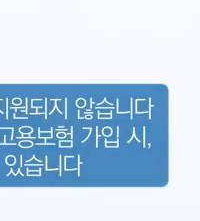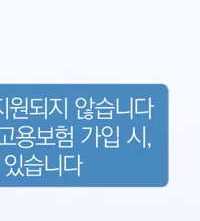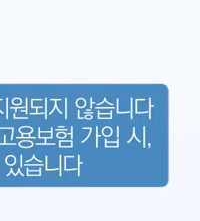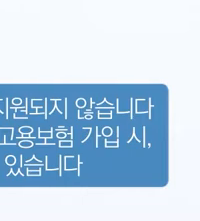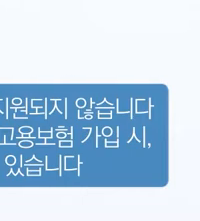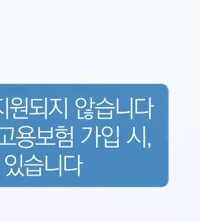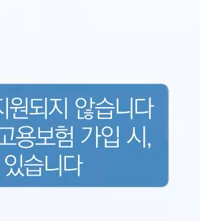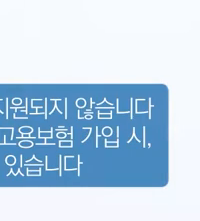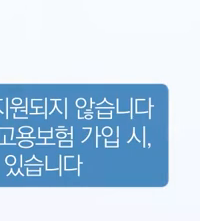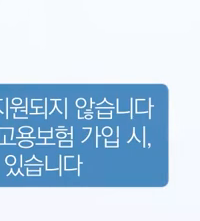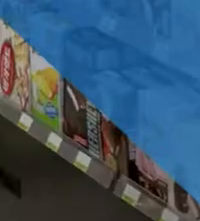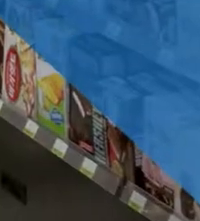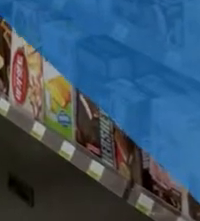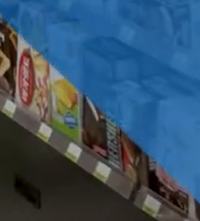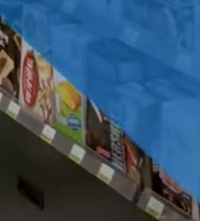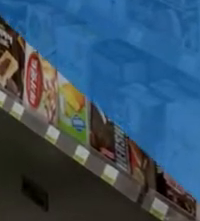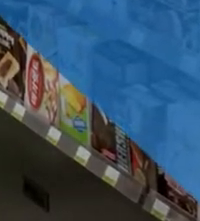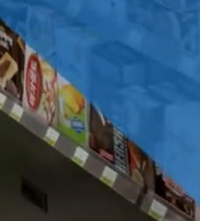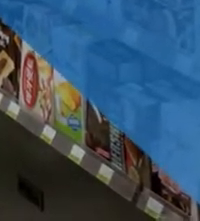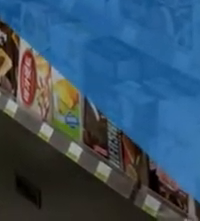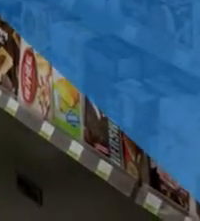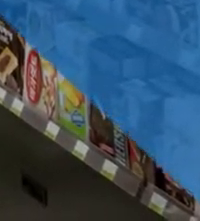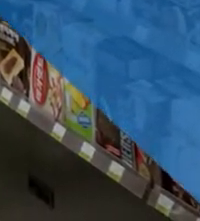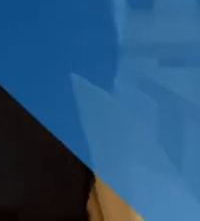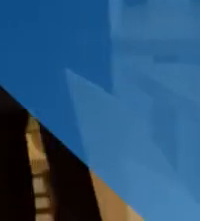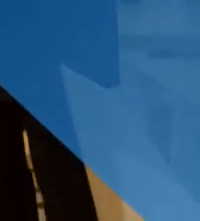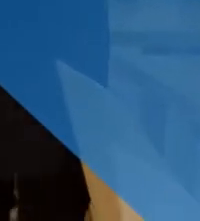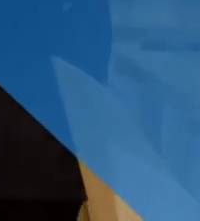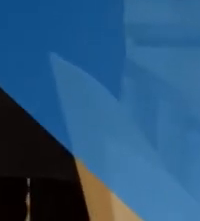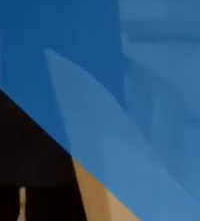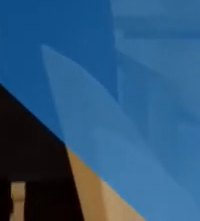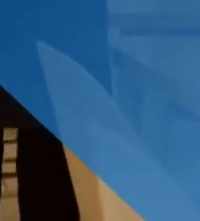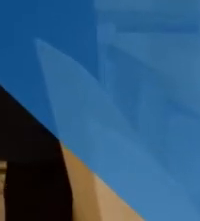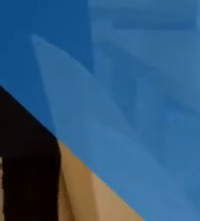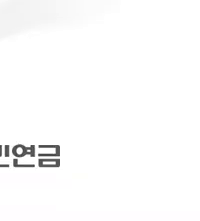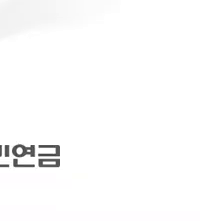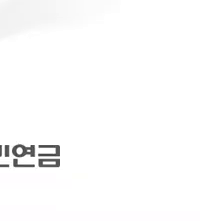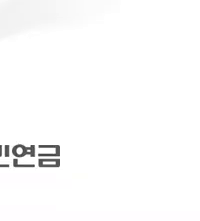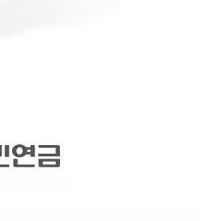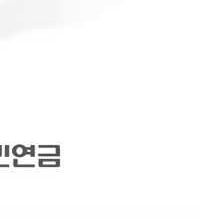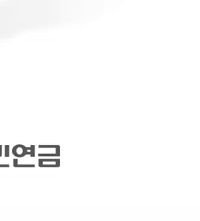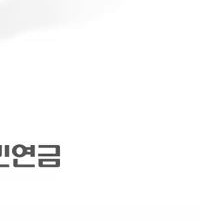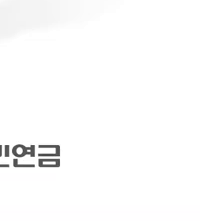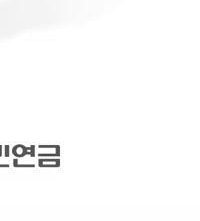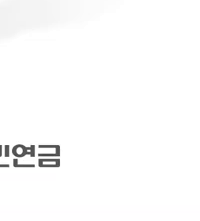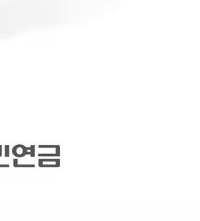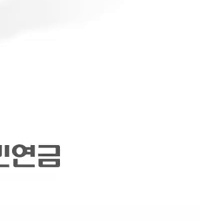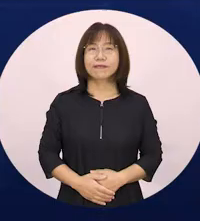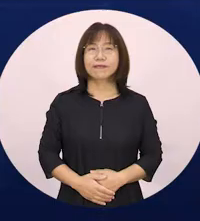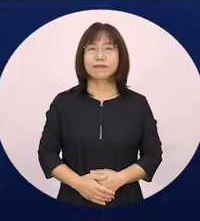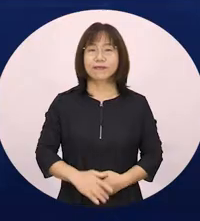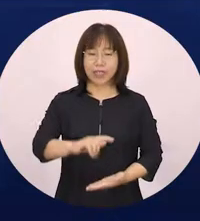보험료의 80%를 지원합니다. 부담은 나누리, 혜택은 두루누리.